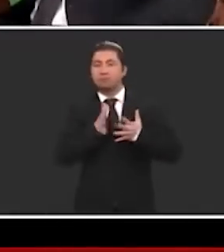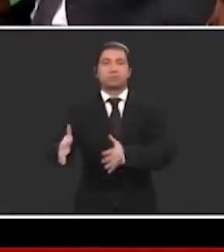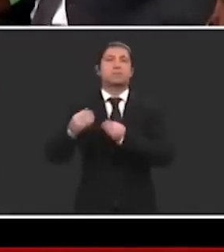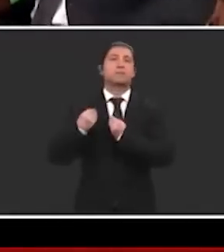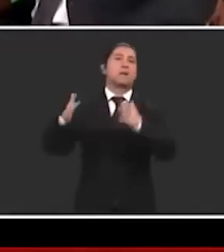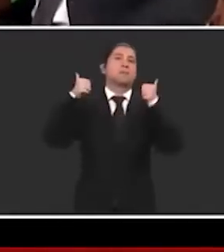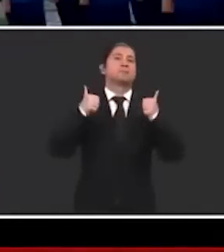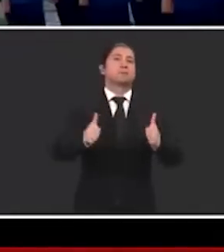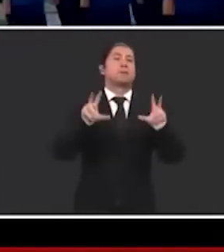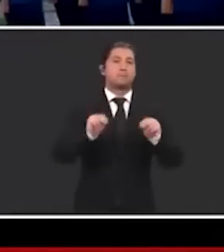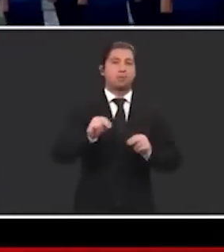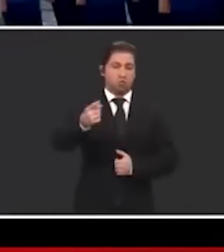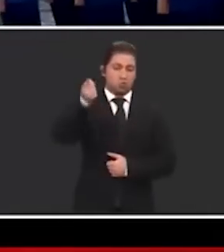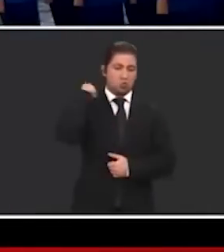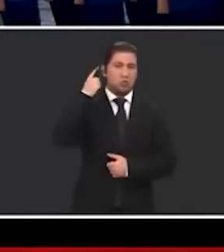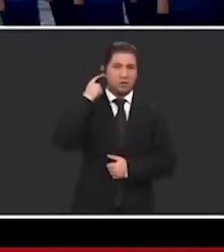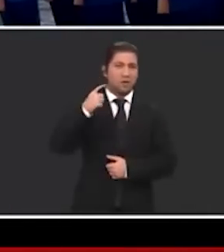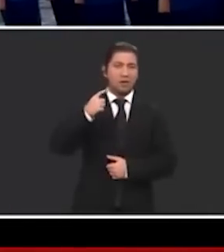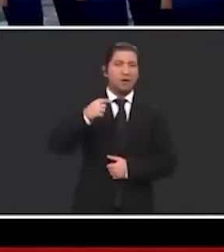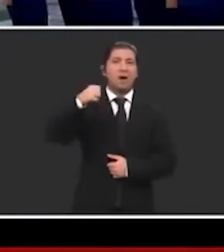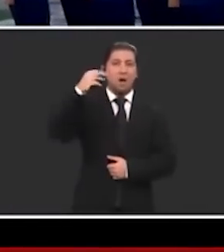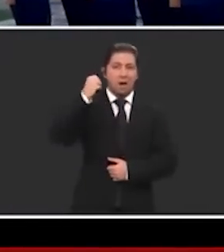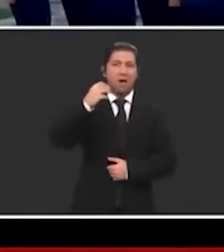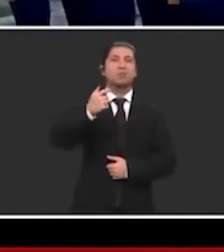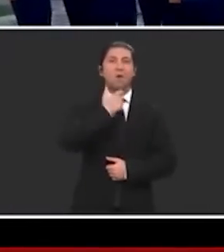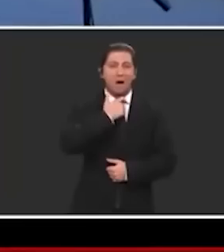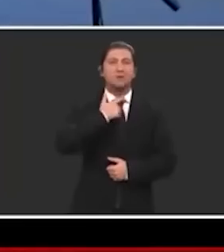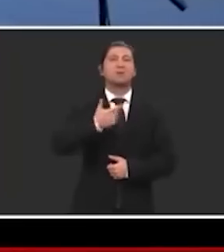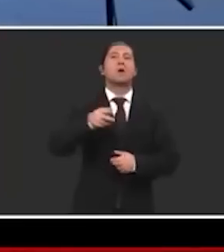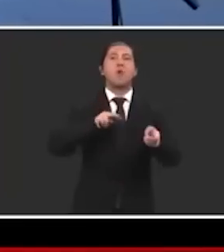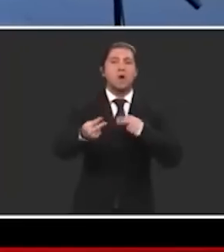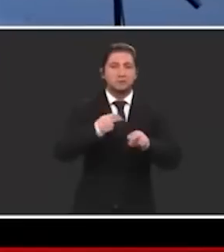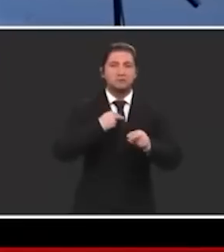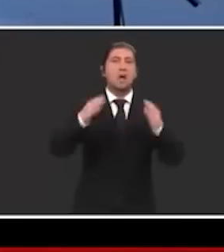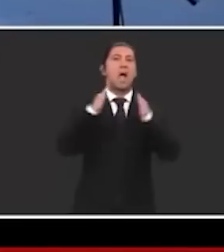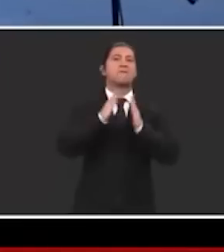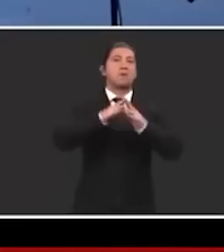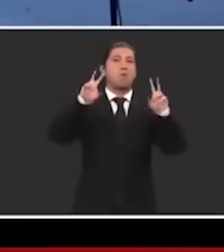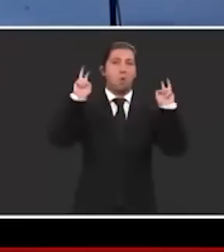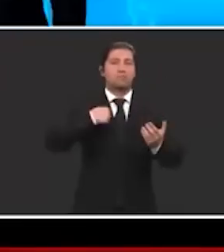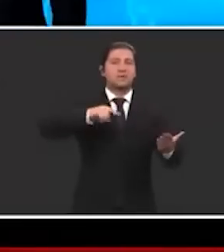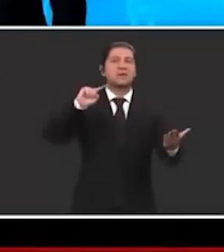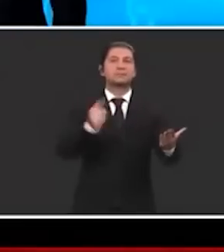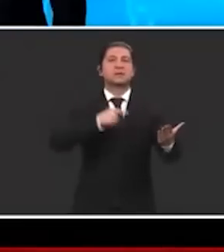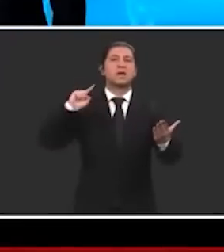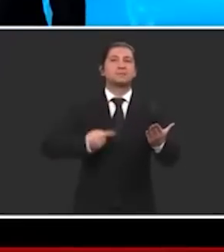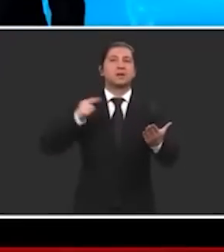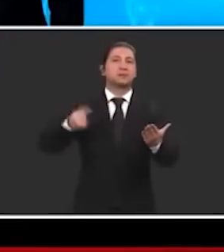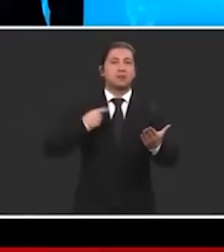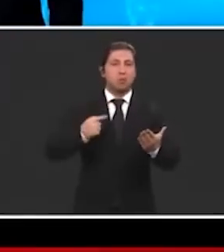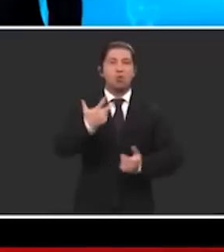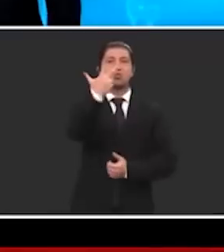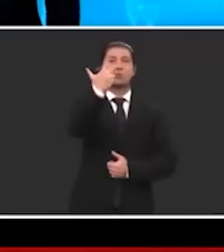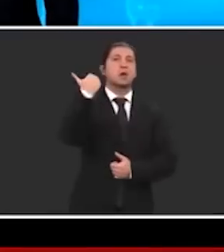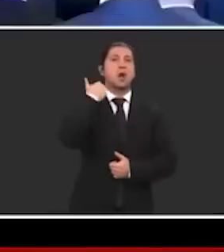karşılanacaktır. Dün enerji, ulaşım, konut alanlarında imzaladığımız 3